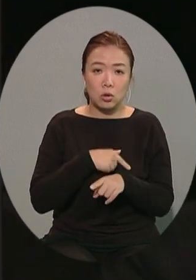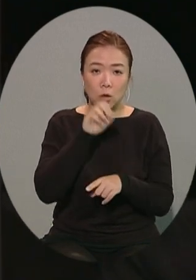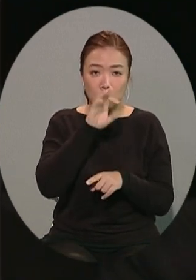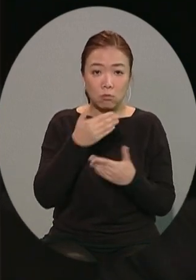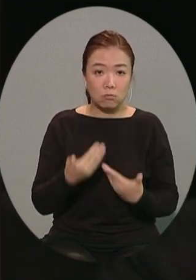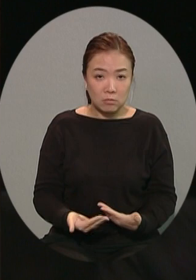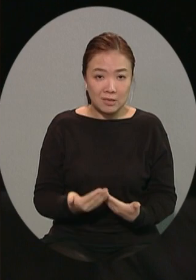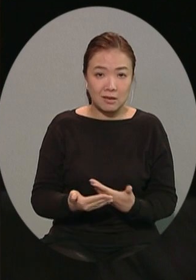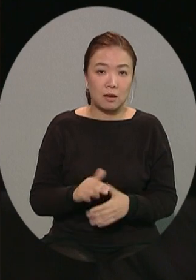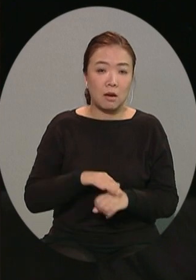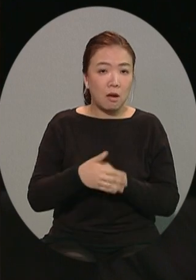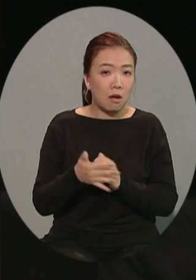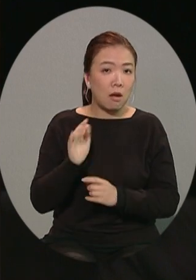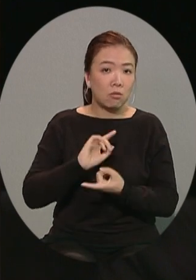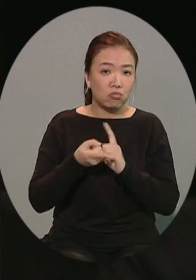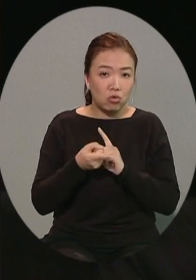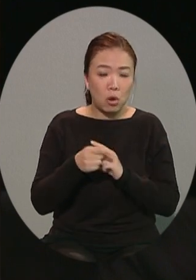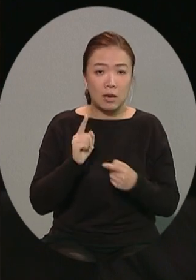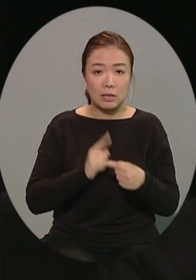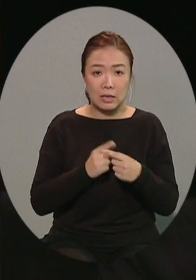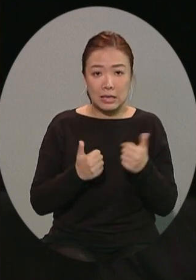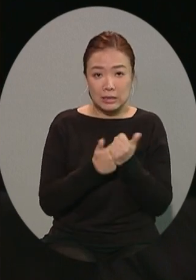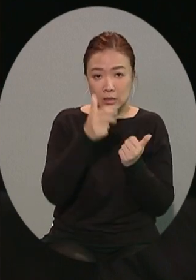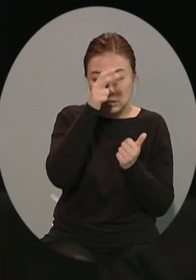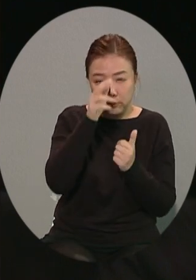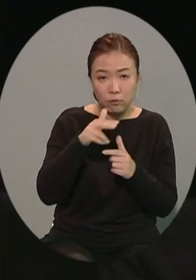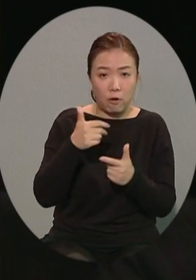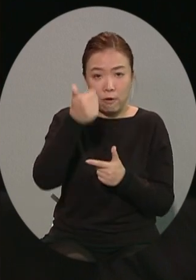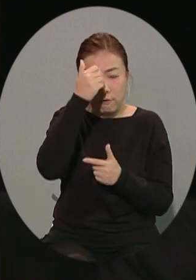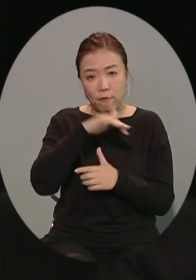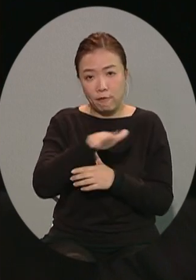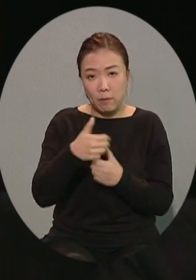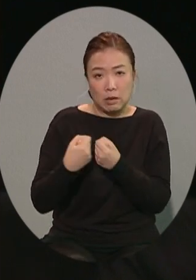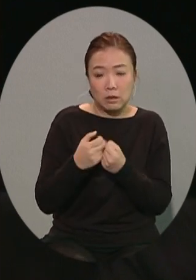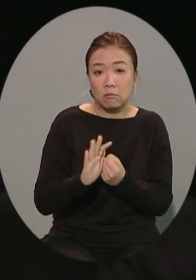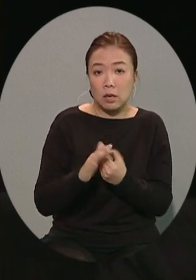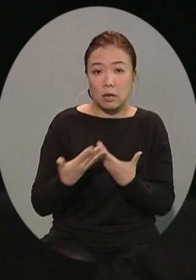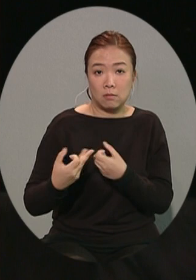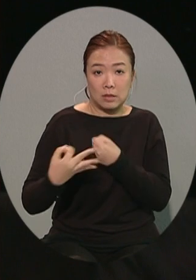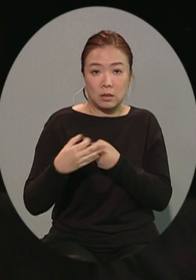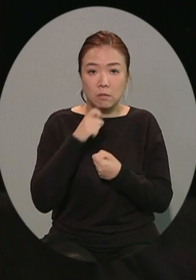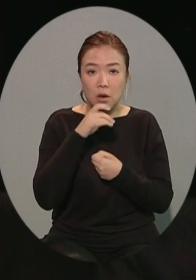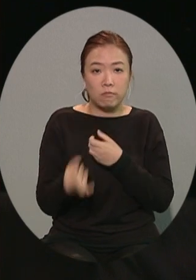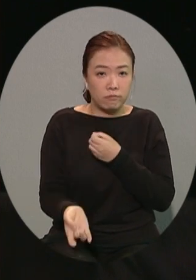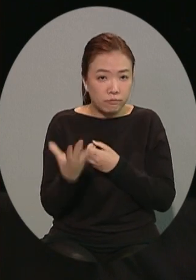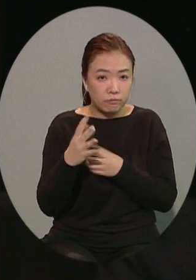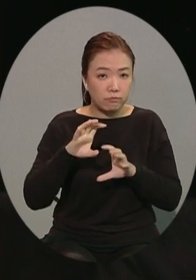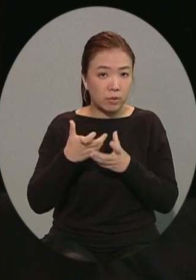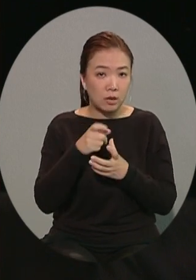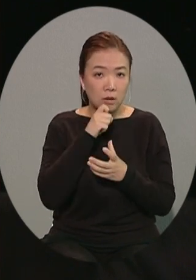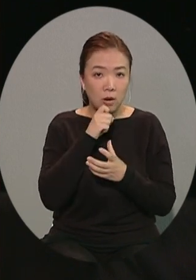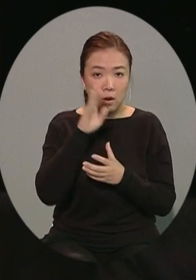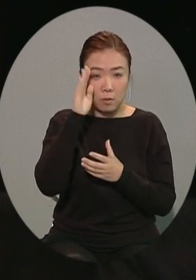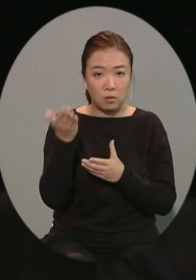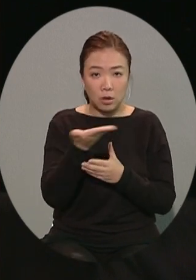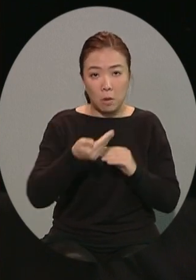世代已经不再是建制和泛民之争，香港早已出现第三大势力，就是本土派。希望大家将